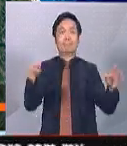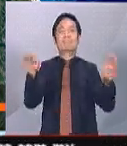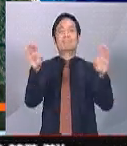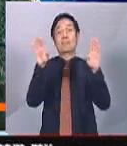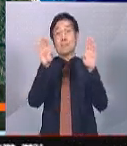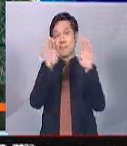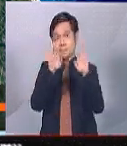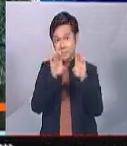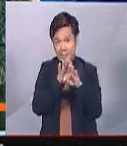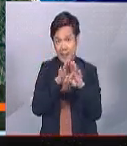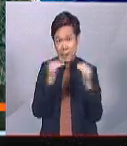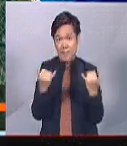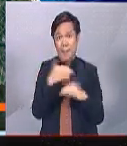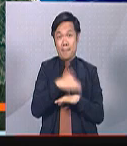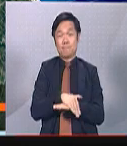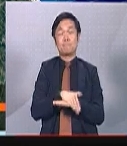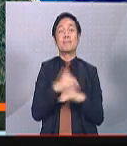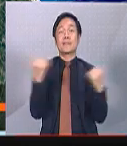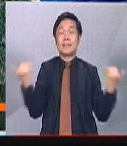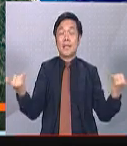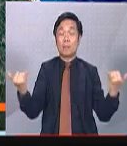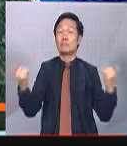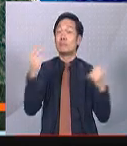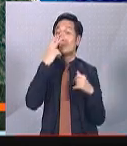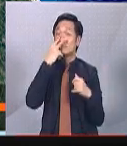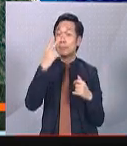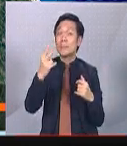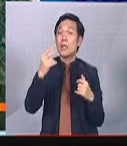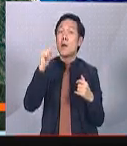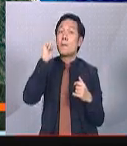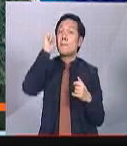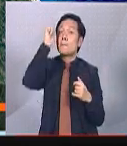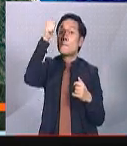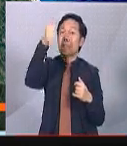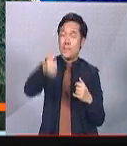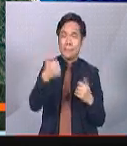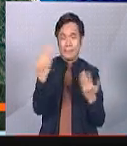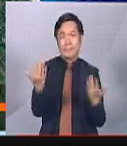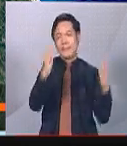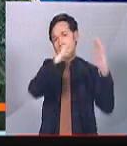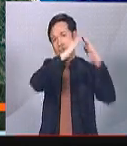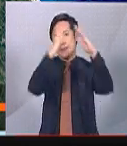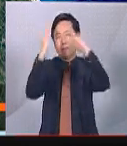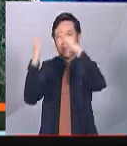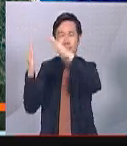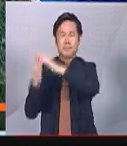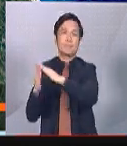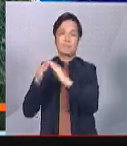cuaca pada malam ini. Sebelum berpisah, kita ikuti tinjauan cuaca bagi bandar-bandar